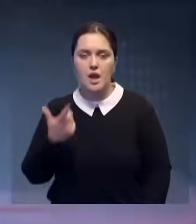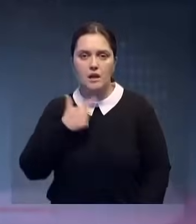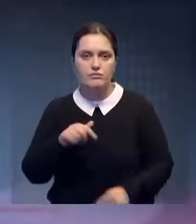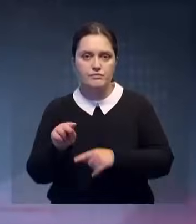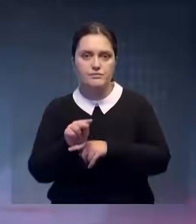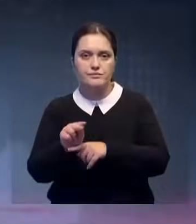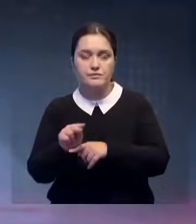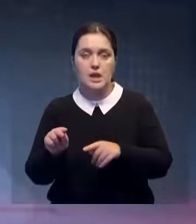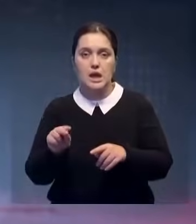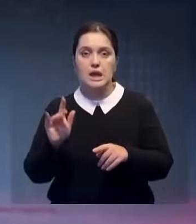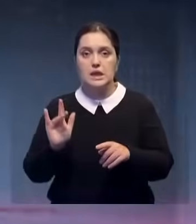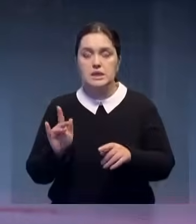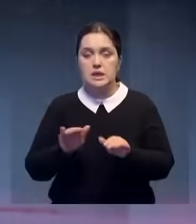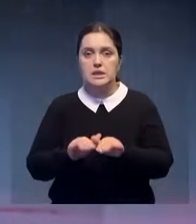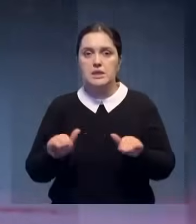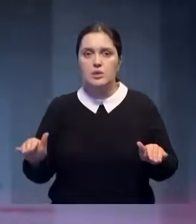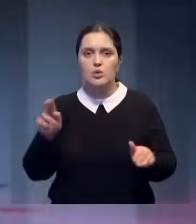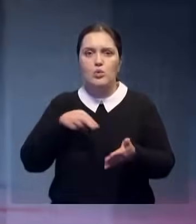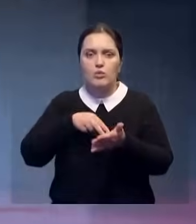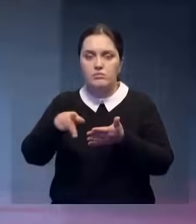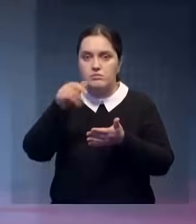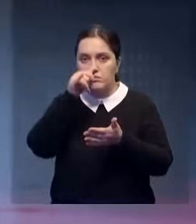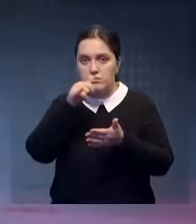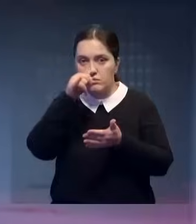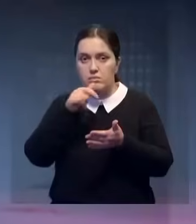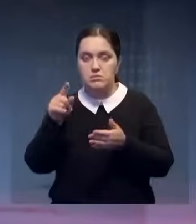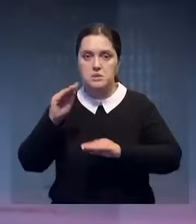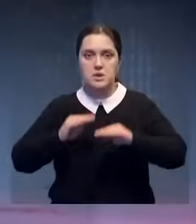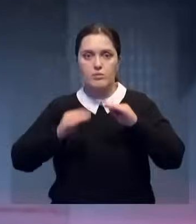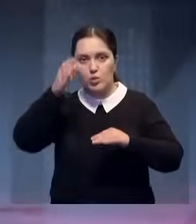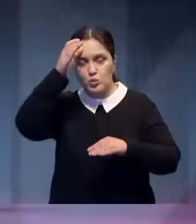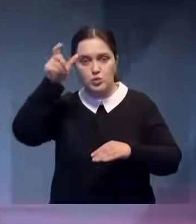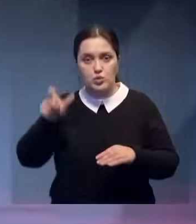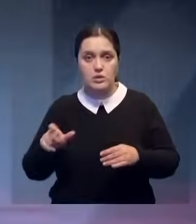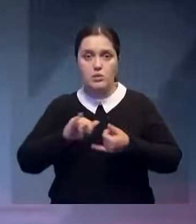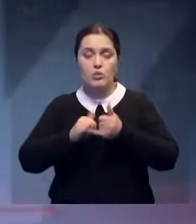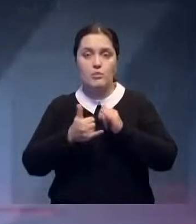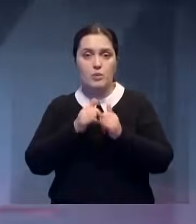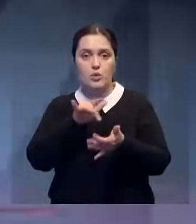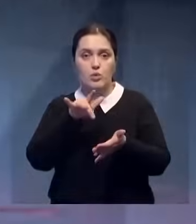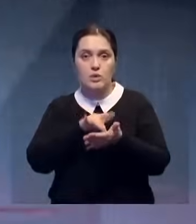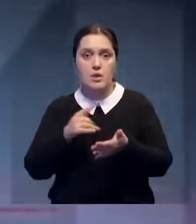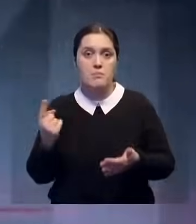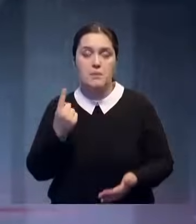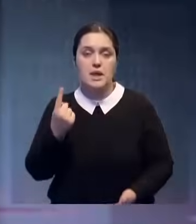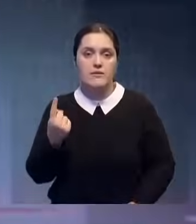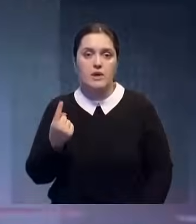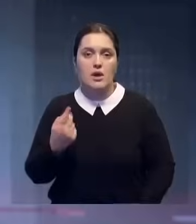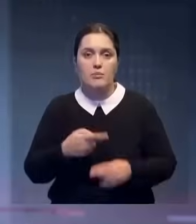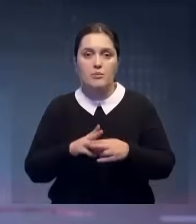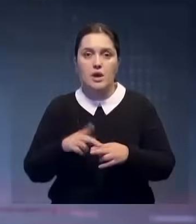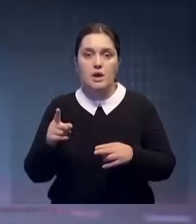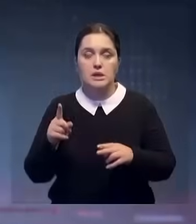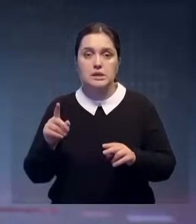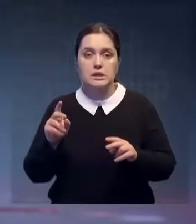Коррекционное кресло для детей с нарушениями опорно-двигательного аппарата собрал ученый из Усть-Каменогорска. Это первое и пока единственное